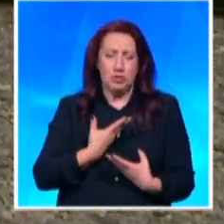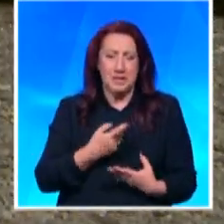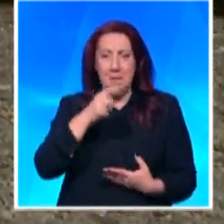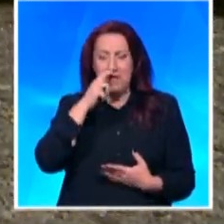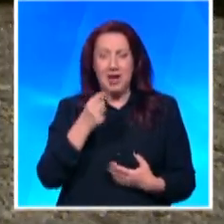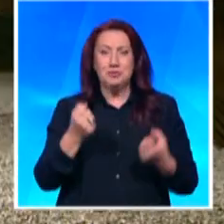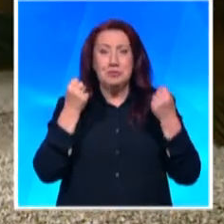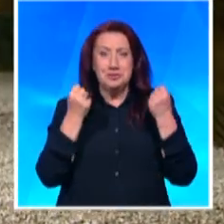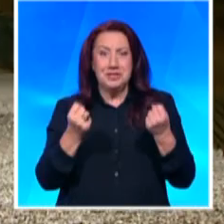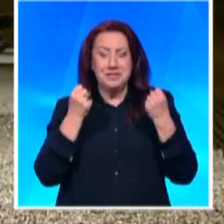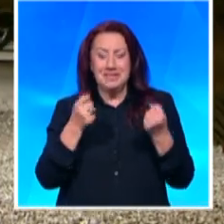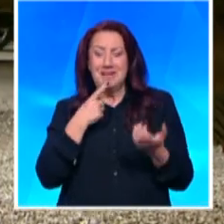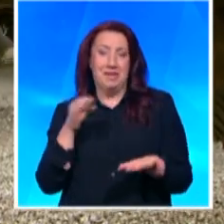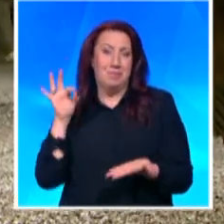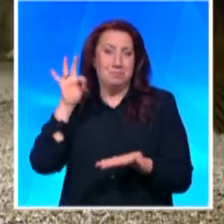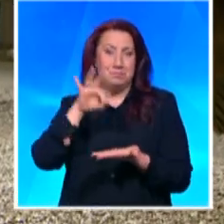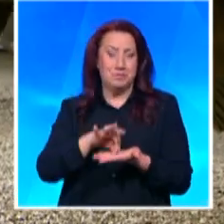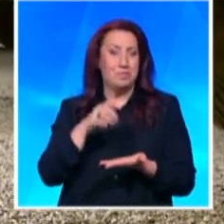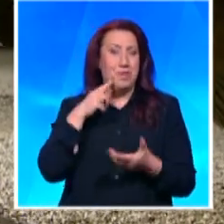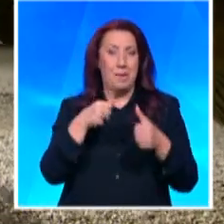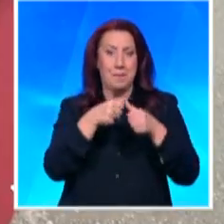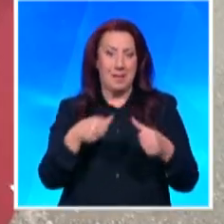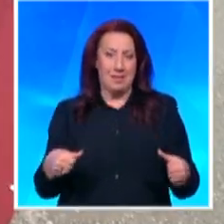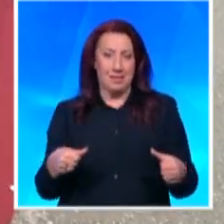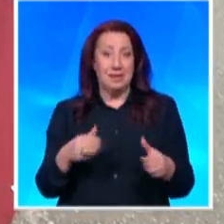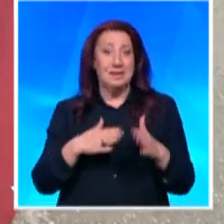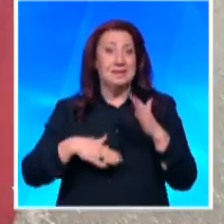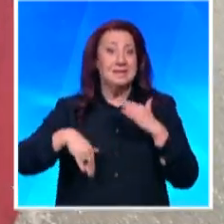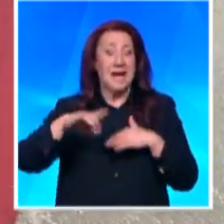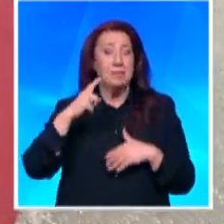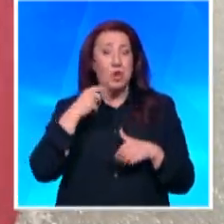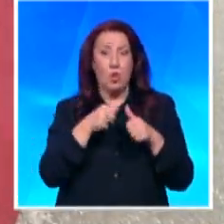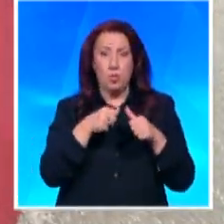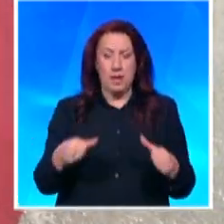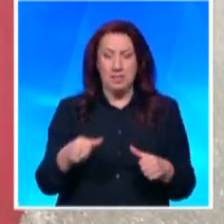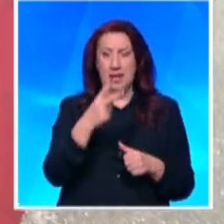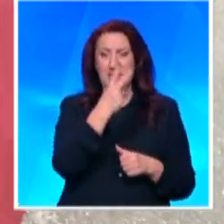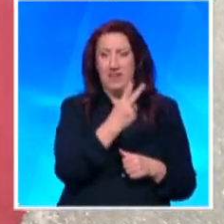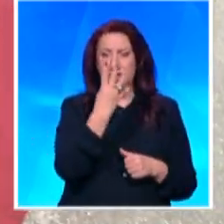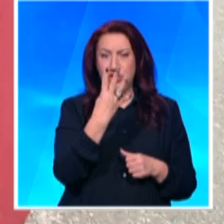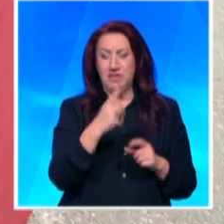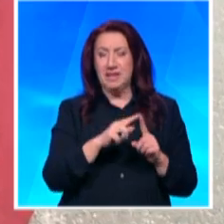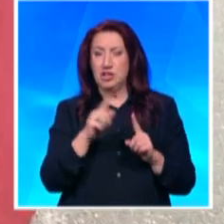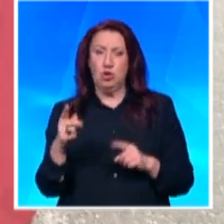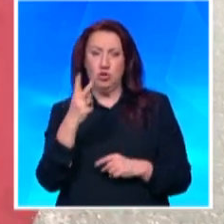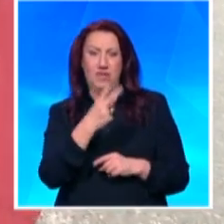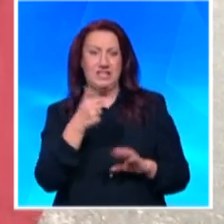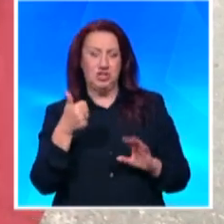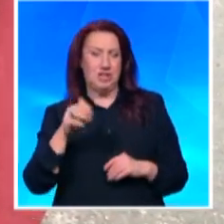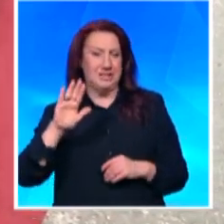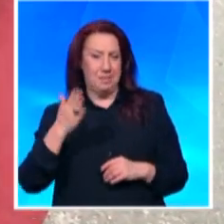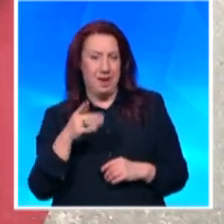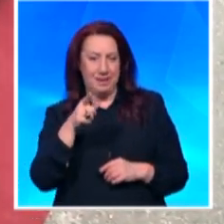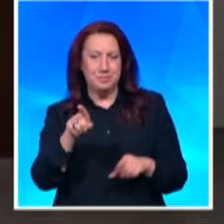да си изкараме хубаво. Традиционно най-много са баловете между 24 и 26 май. Така ще е и в столичното